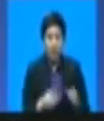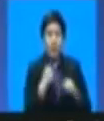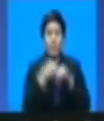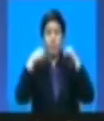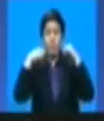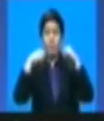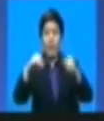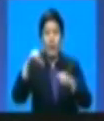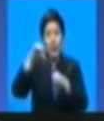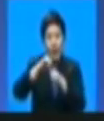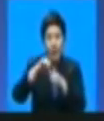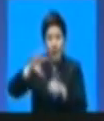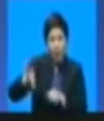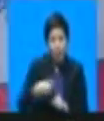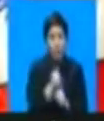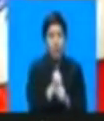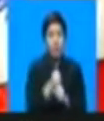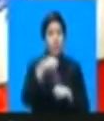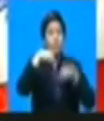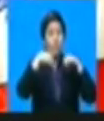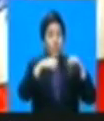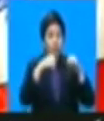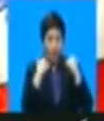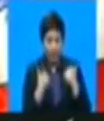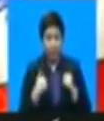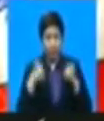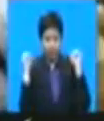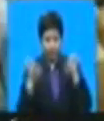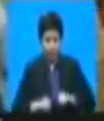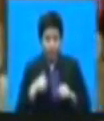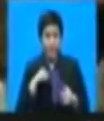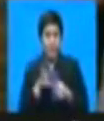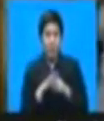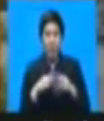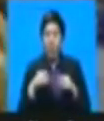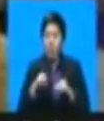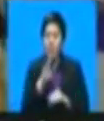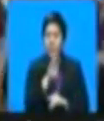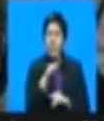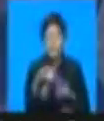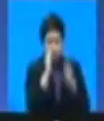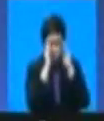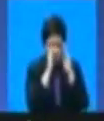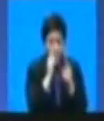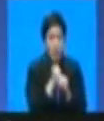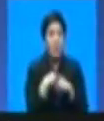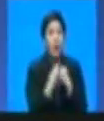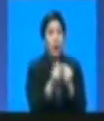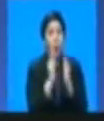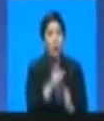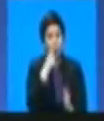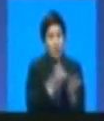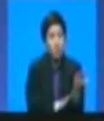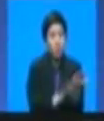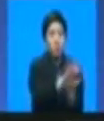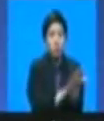าติไม่เว้นแม้แต่เรื่องเล็กๆน้อยๆเช่นการรักษาความสะอาดการทิ้งขยะให้ถูกที่การคัดแยก